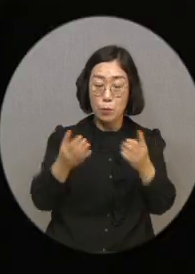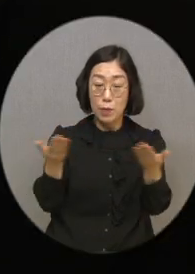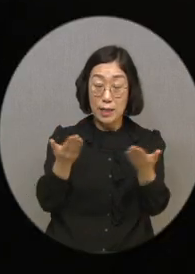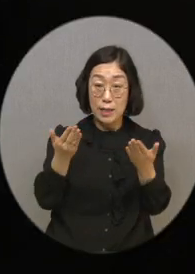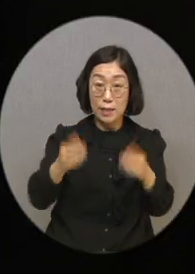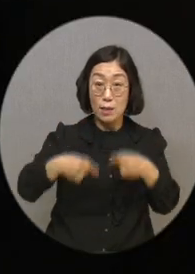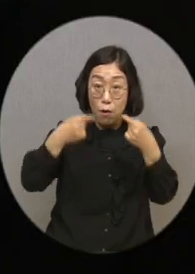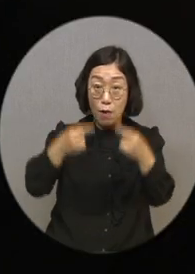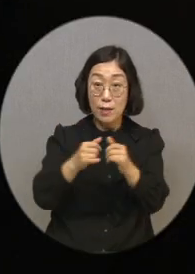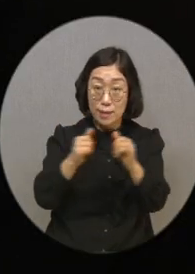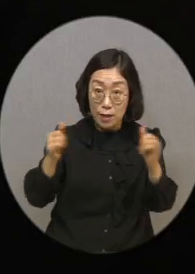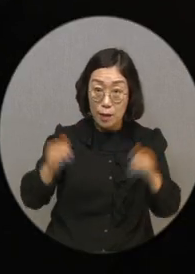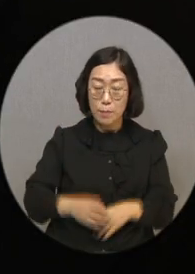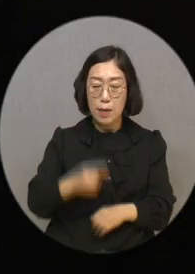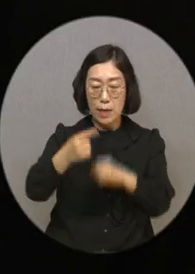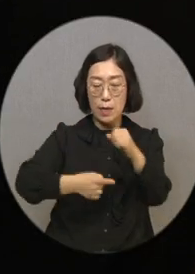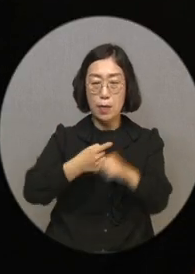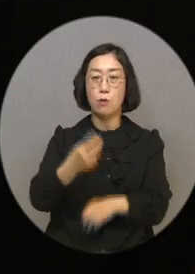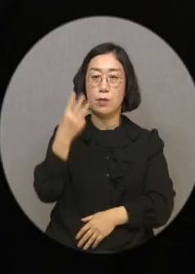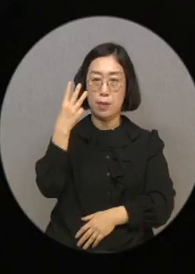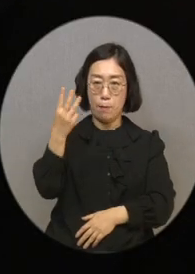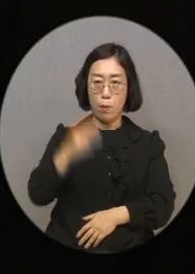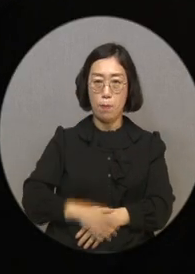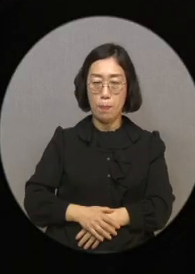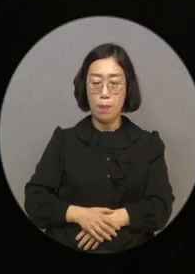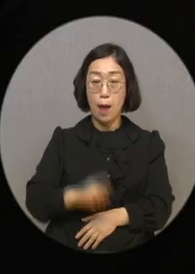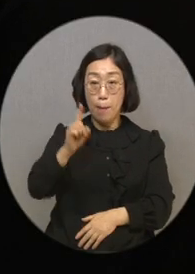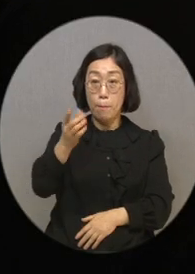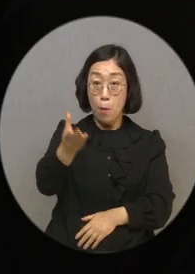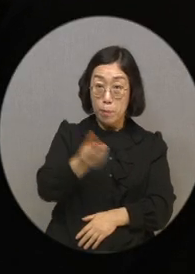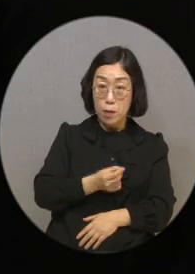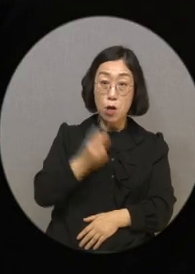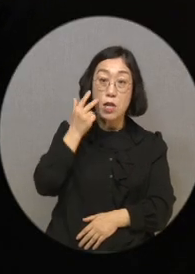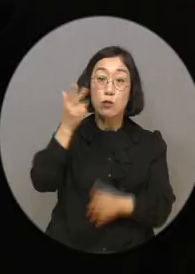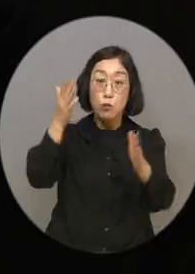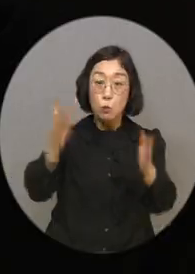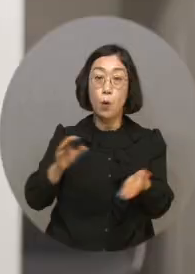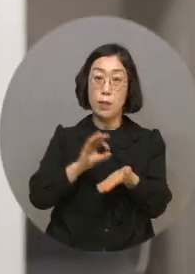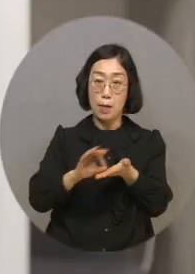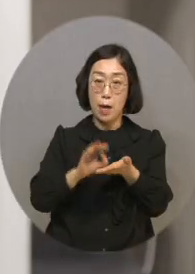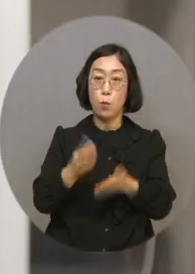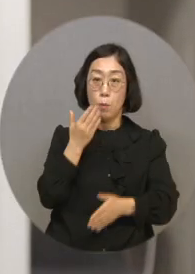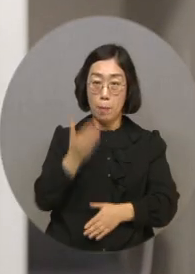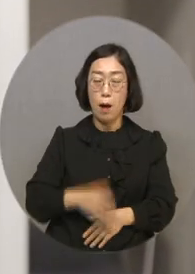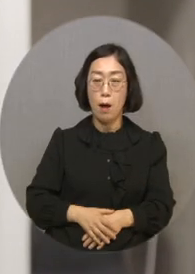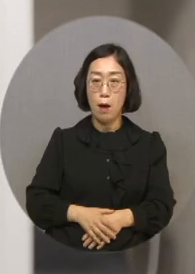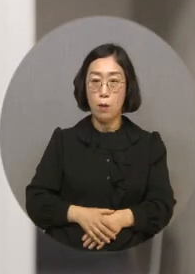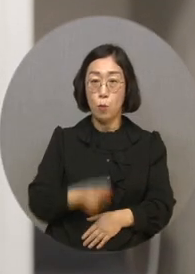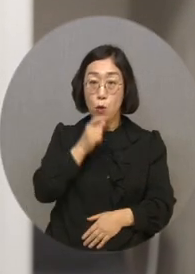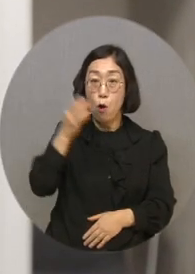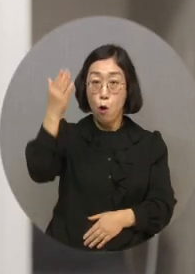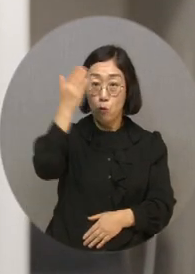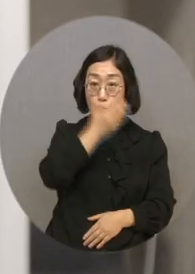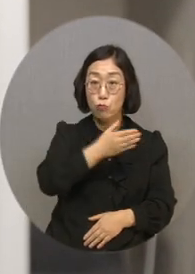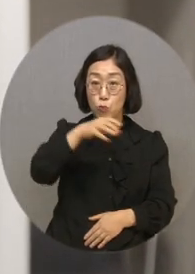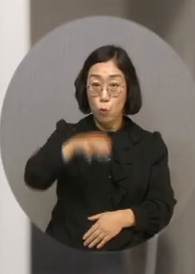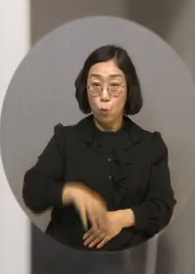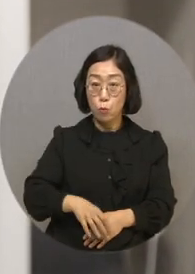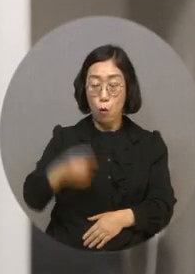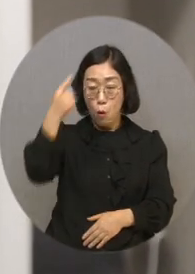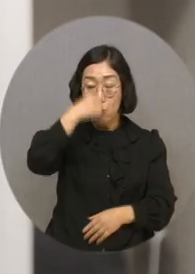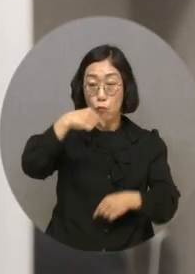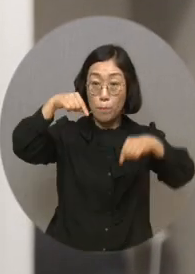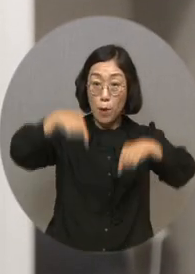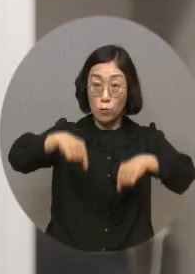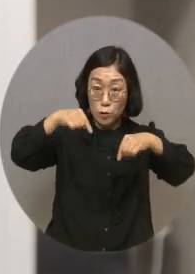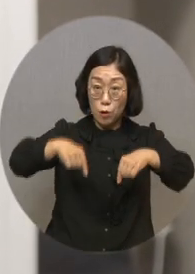예정자는 연 3회까지 1회 대여 시 일주일간 사용할 수 있습니다. 또한 여수시는 면접 연습을